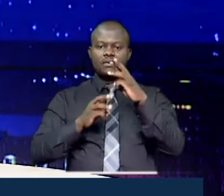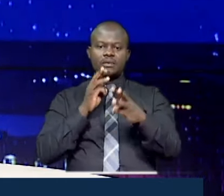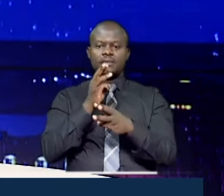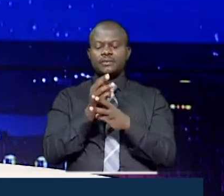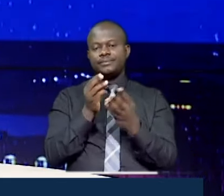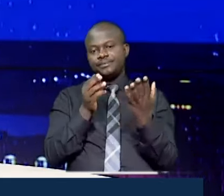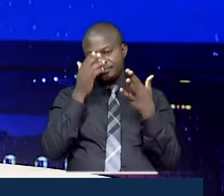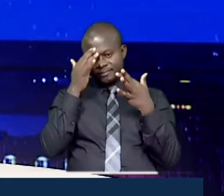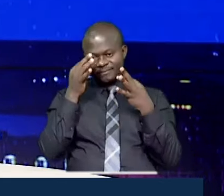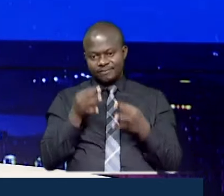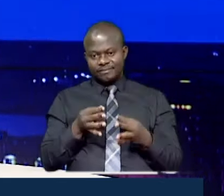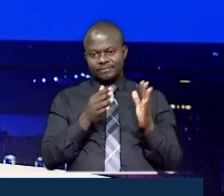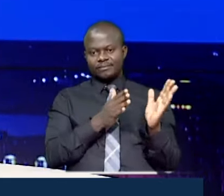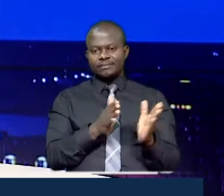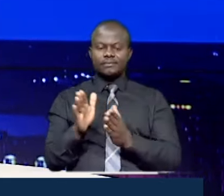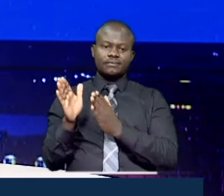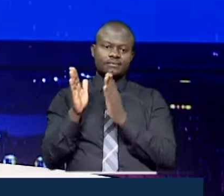n'ingamba zateguwe